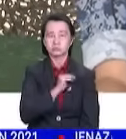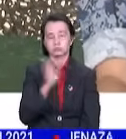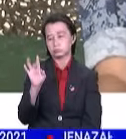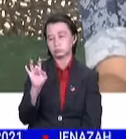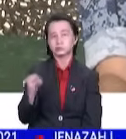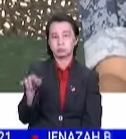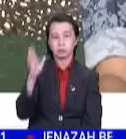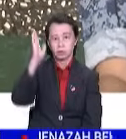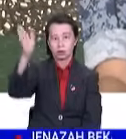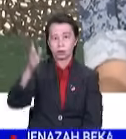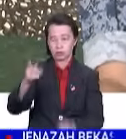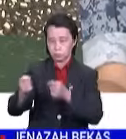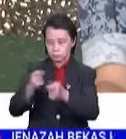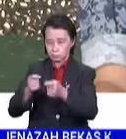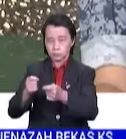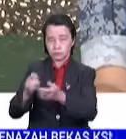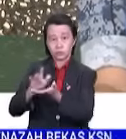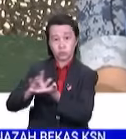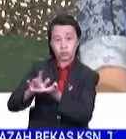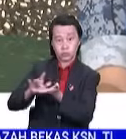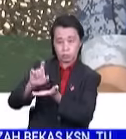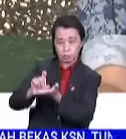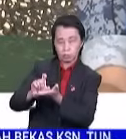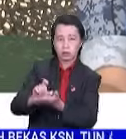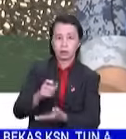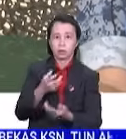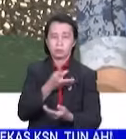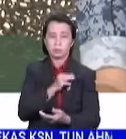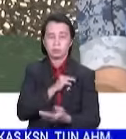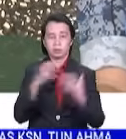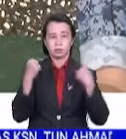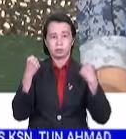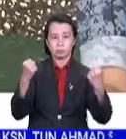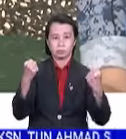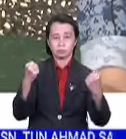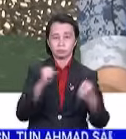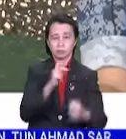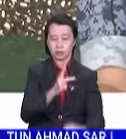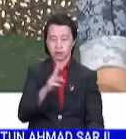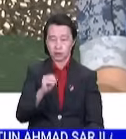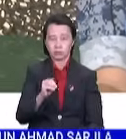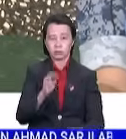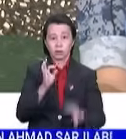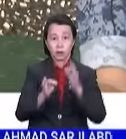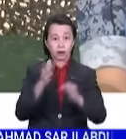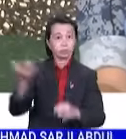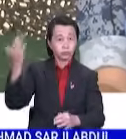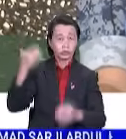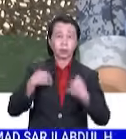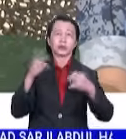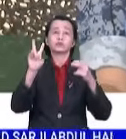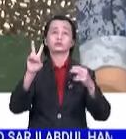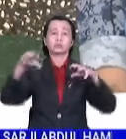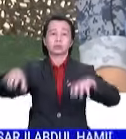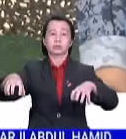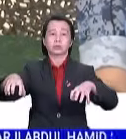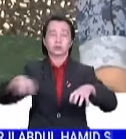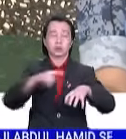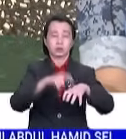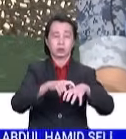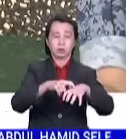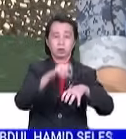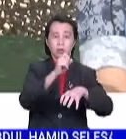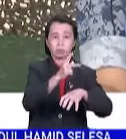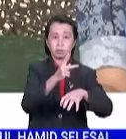yang akan header website yaitu Kementerian Kesehatan kalau dulu ada dua Kementerian Kementerian